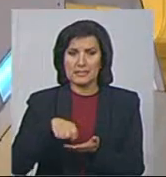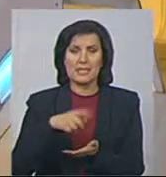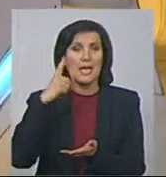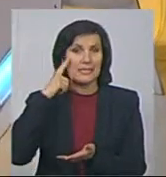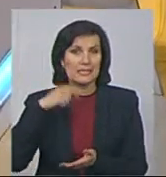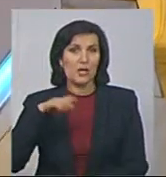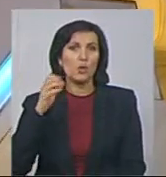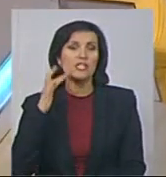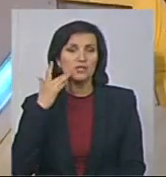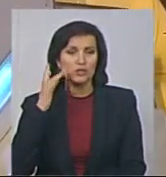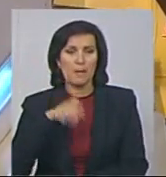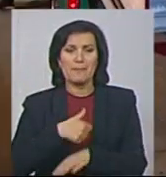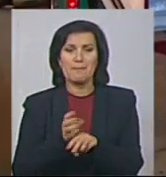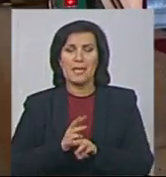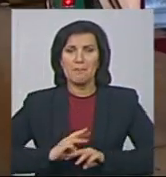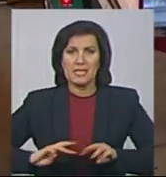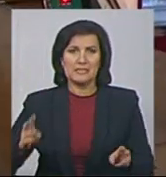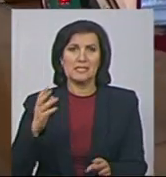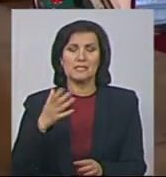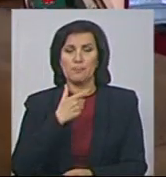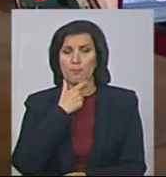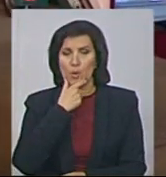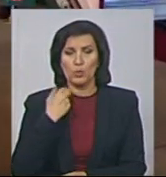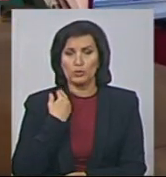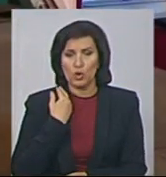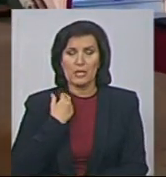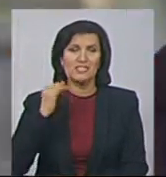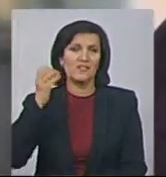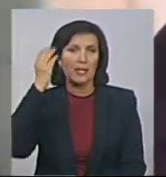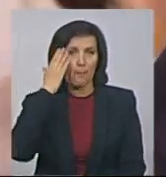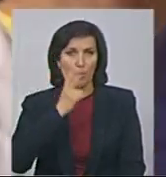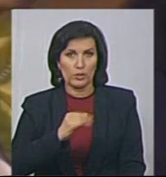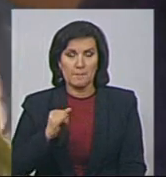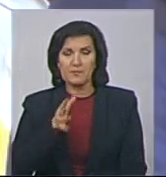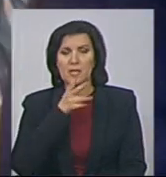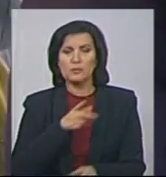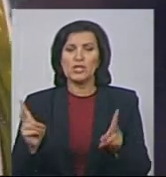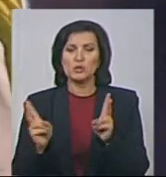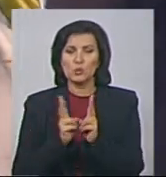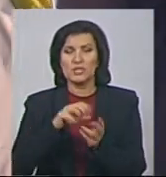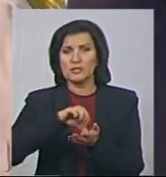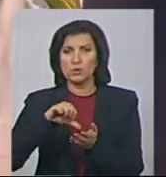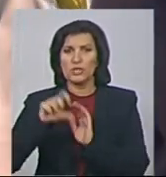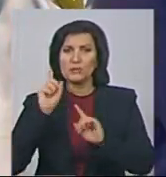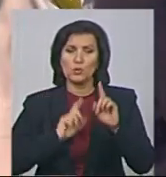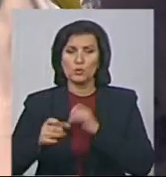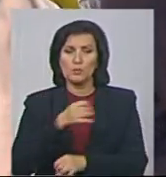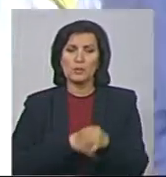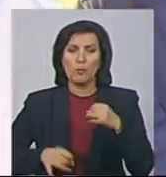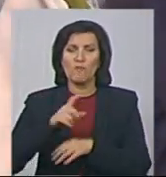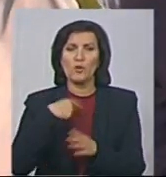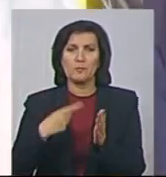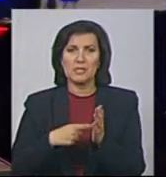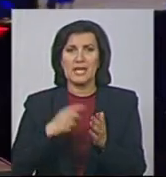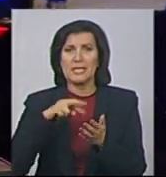та США, а також прем'єр-міністрами Сполученого Королівства та Японії. Під час зустрічей учасники саміту обговорять